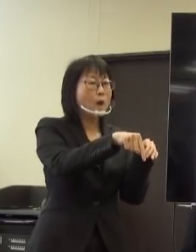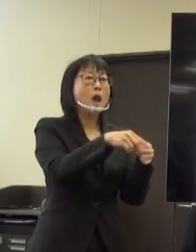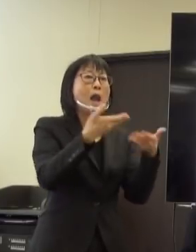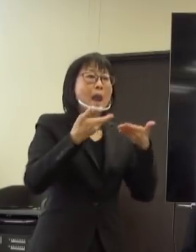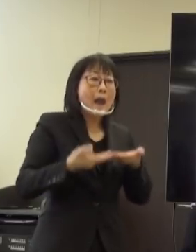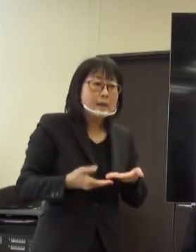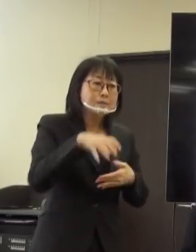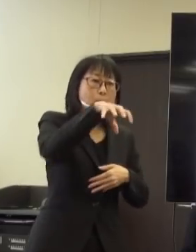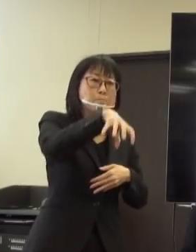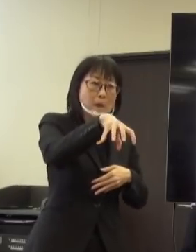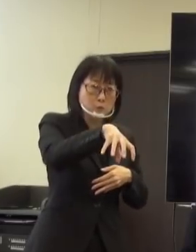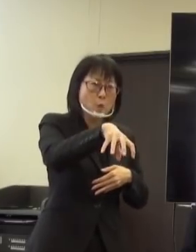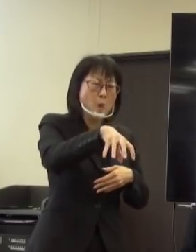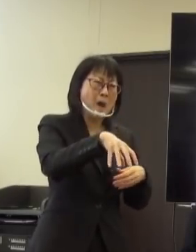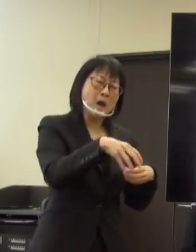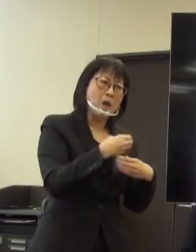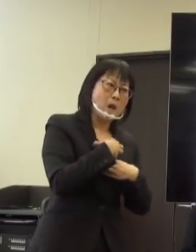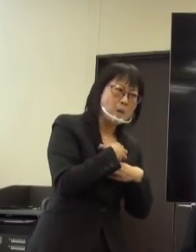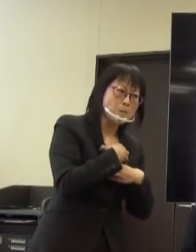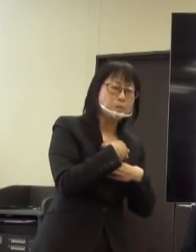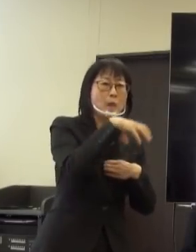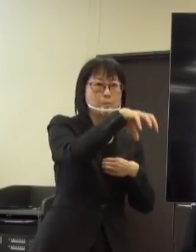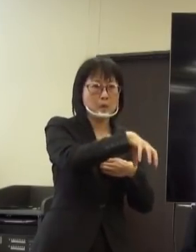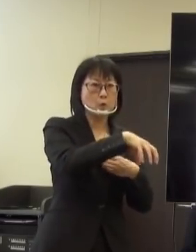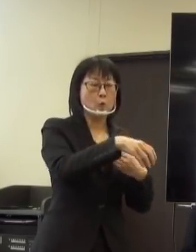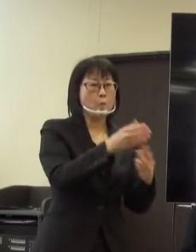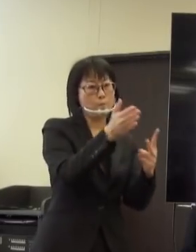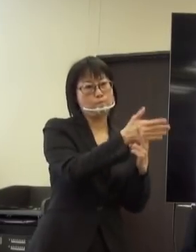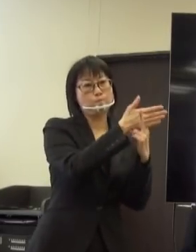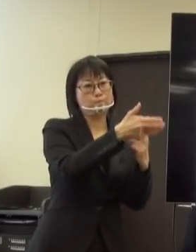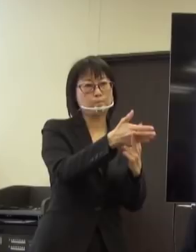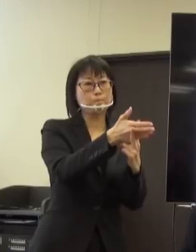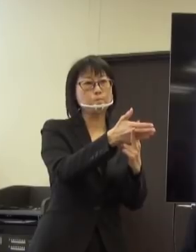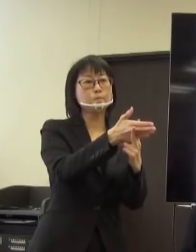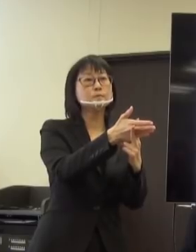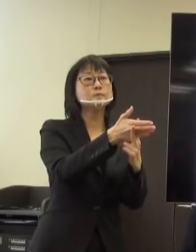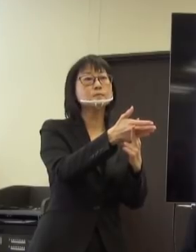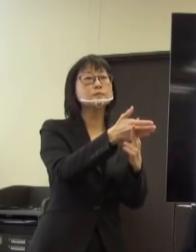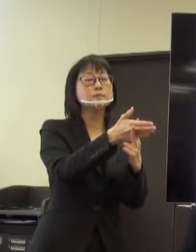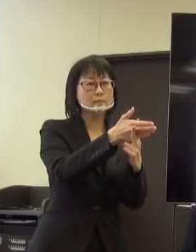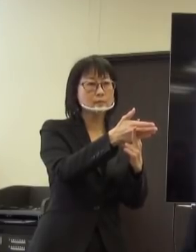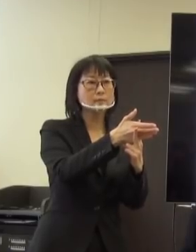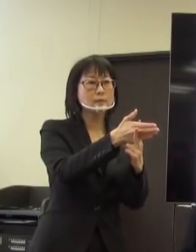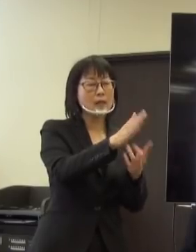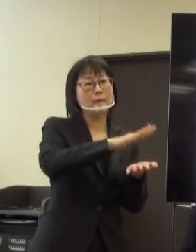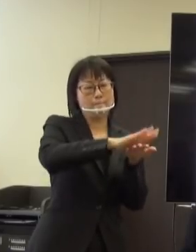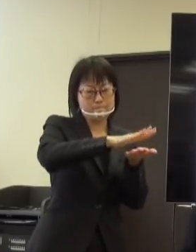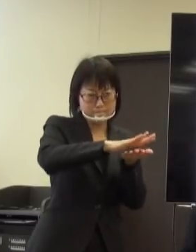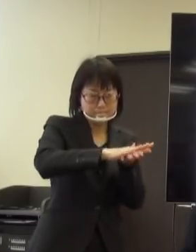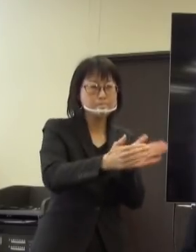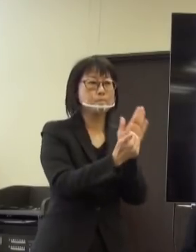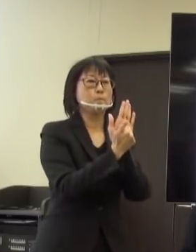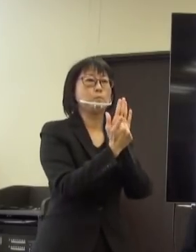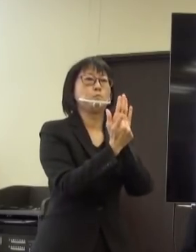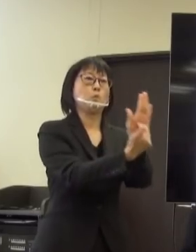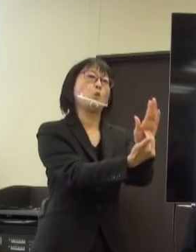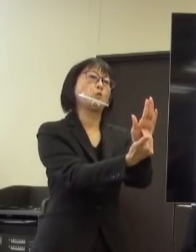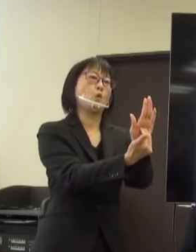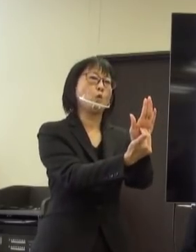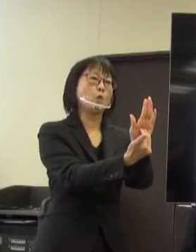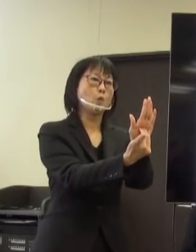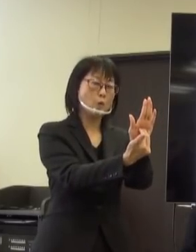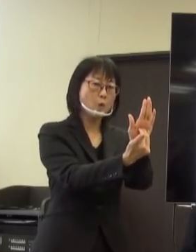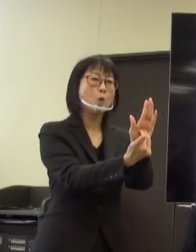ですね、これを、分けて、感染防御を徹底し、懸命に対応している状況であります